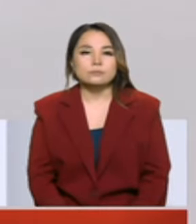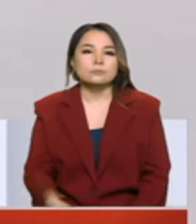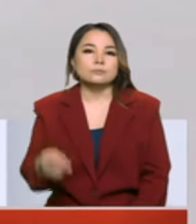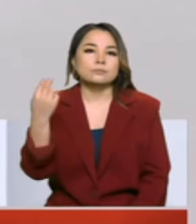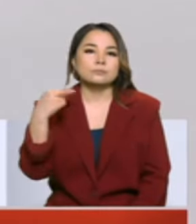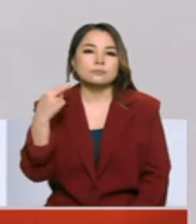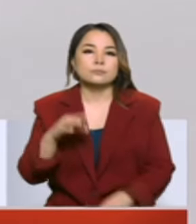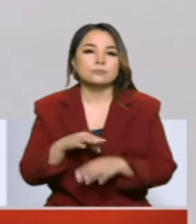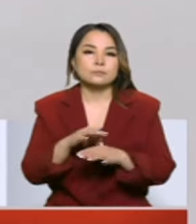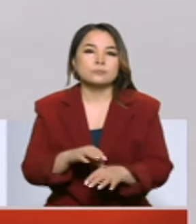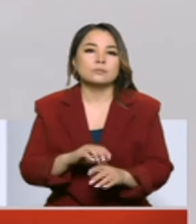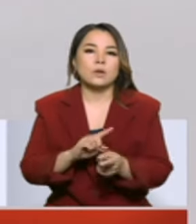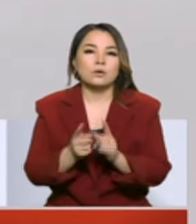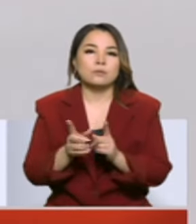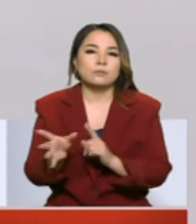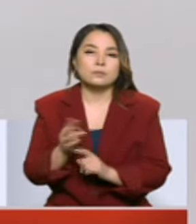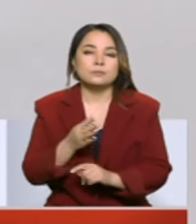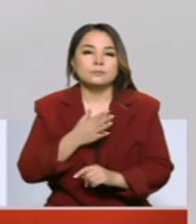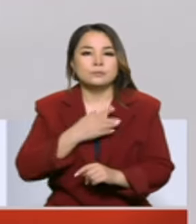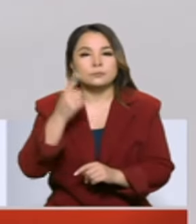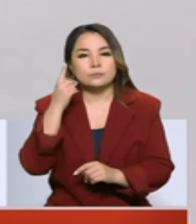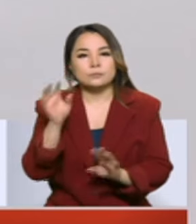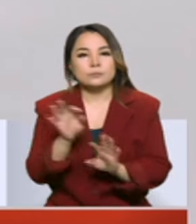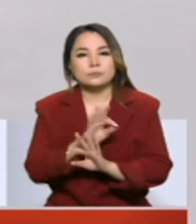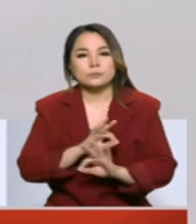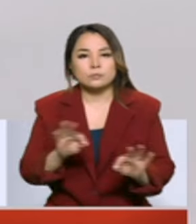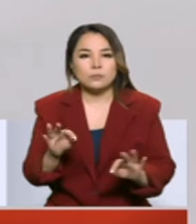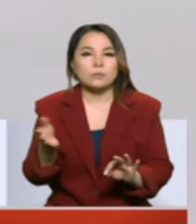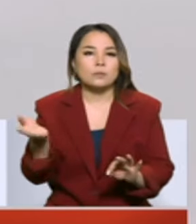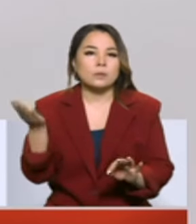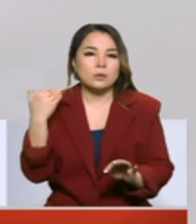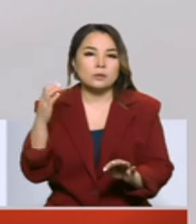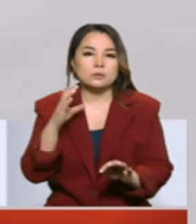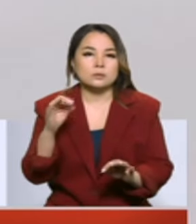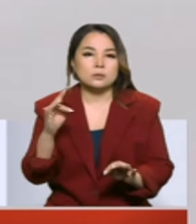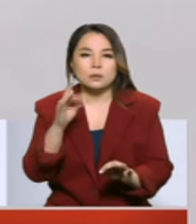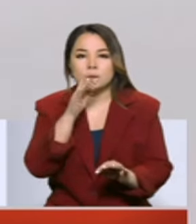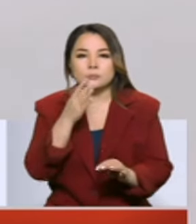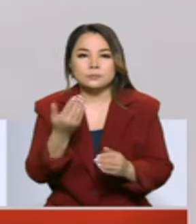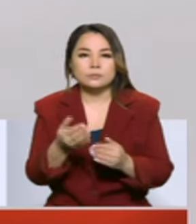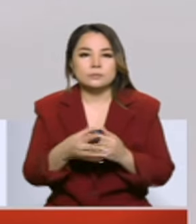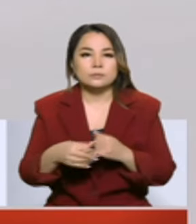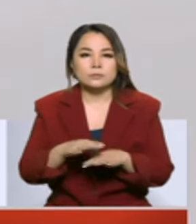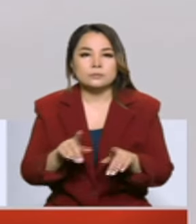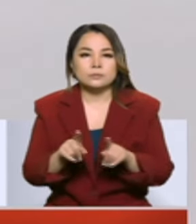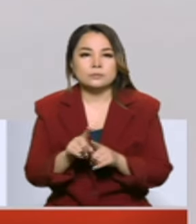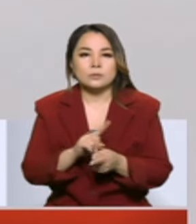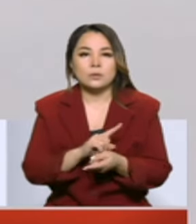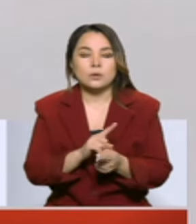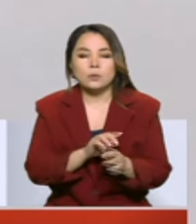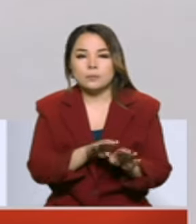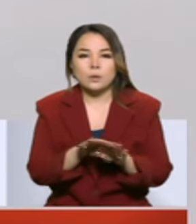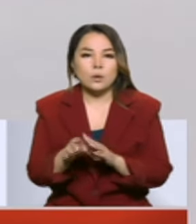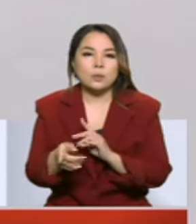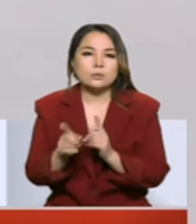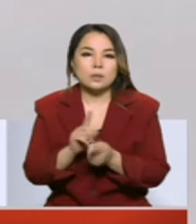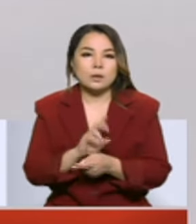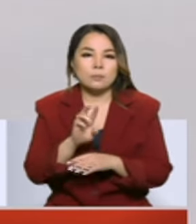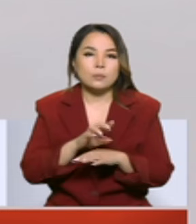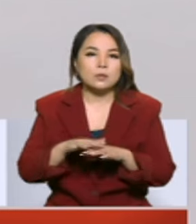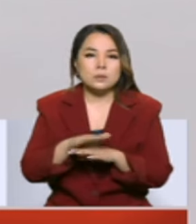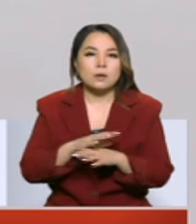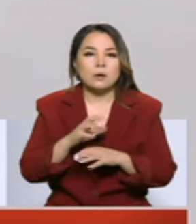Президент жүргізген реформалар менің ойымша тамаша. Бұл бұрынғы кеңес одағы аймағы үшін бірге өзгерістер және батыс